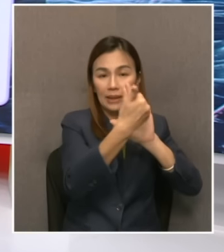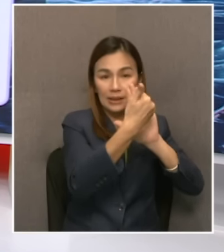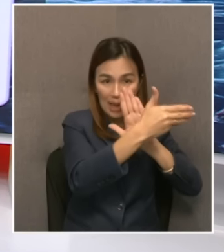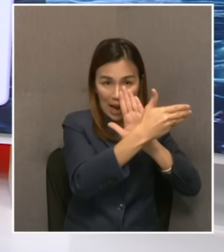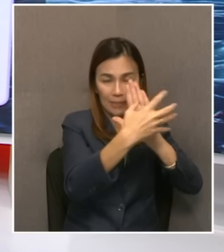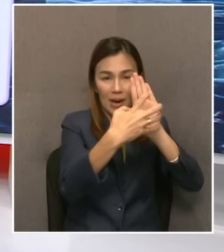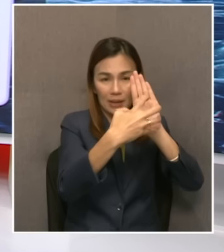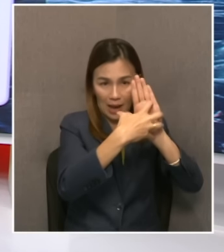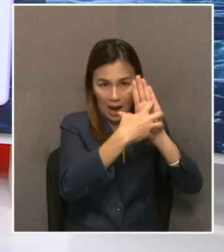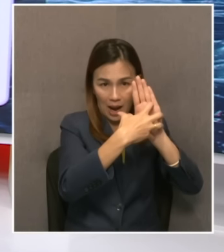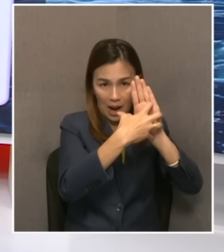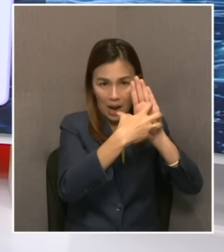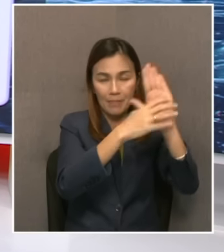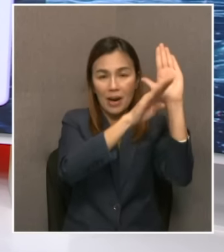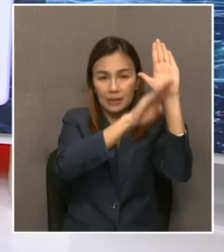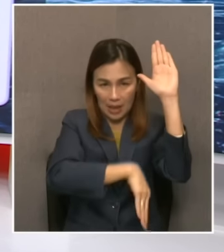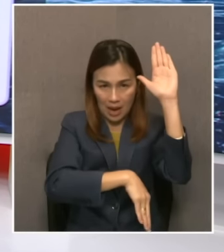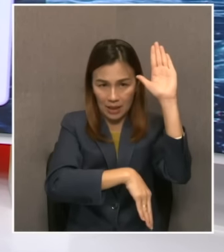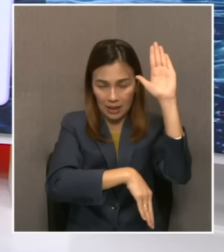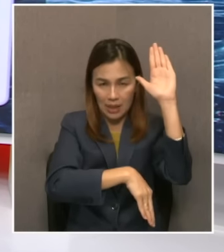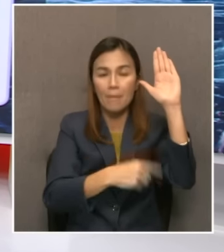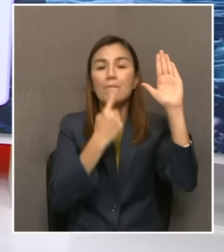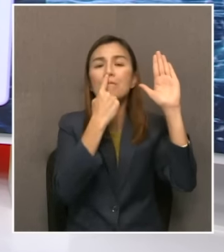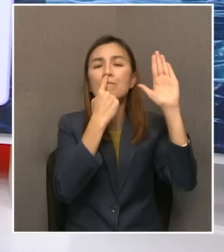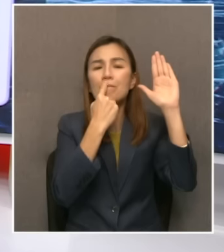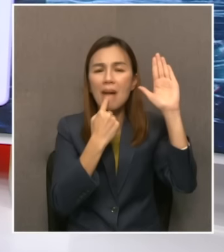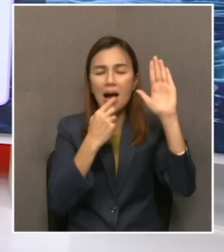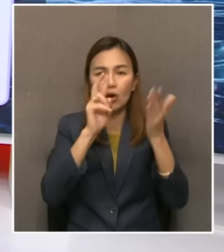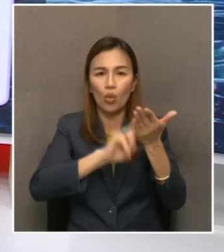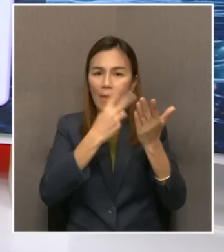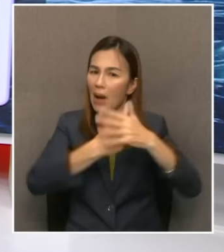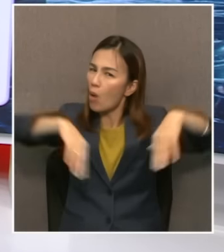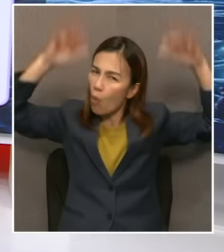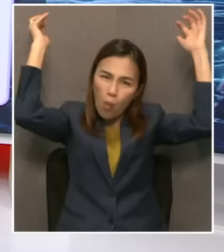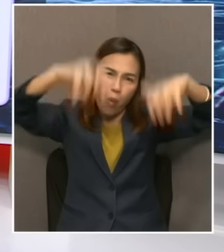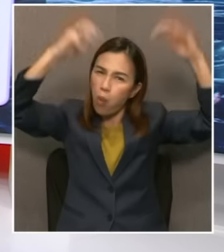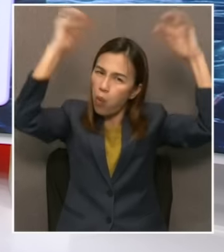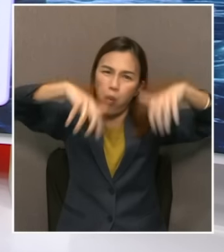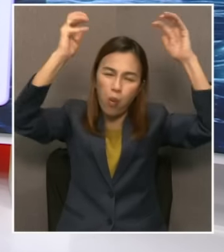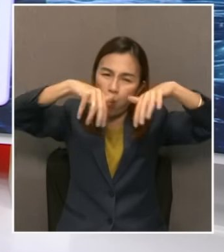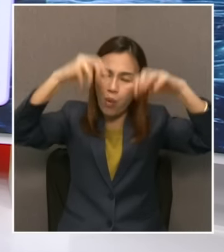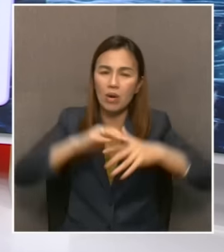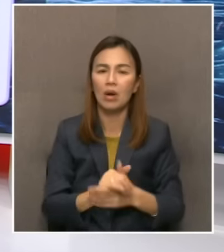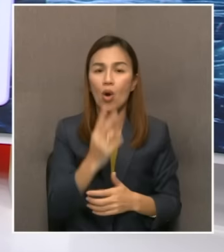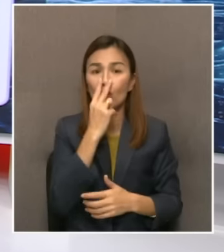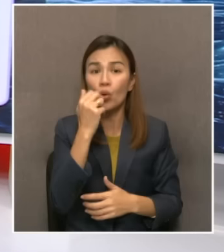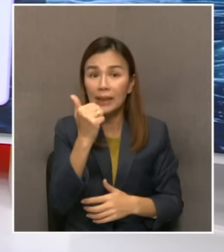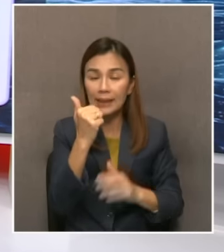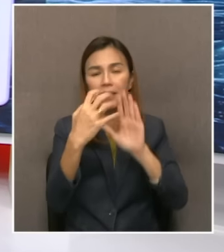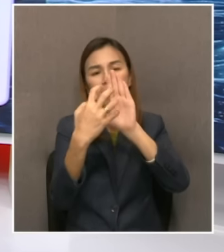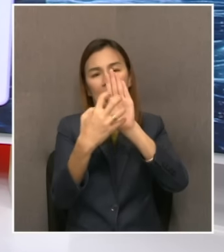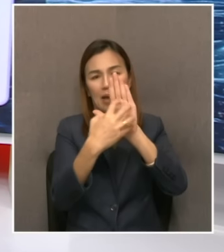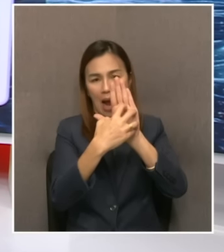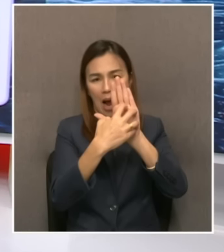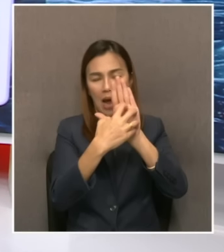าคกลางแล้วก็ภาคใต้ส่วนสีแดงค่ะนั่นคือฝนตกหนักมากค่ะก็ต้องเฝ้าระวังในพื้นที่ภาคกลางภ